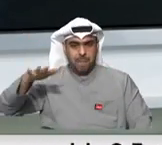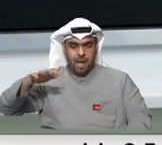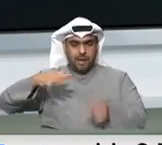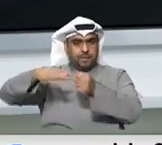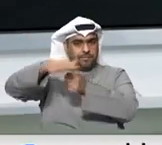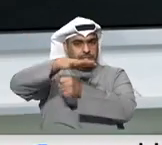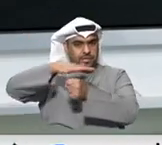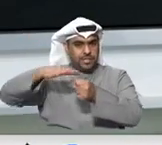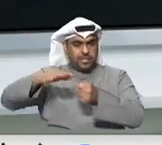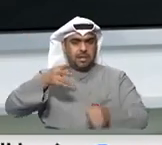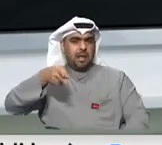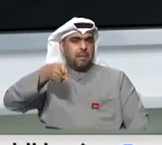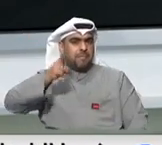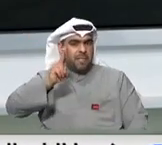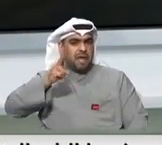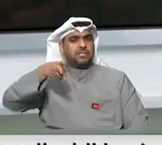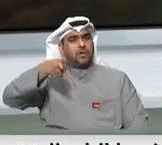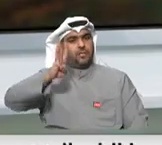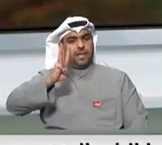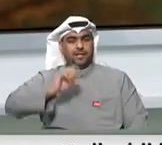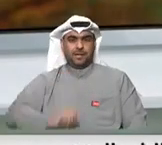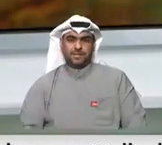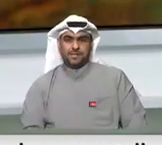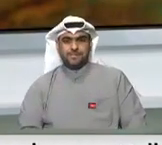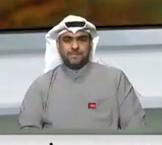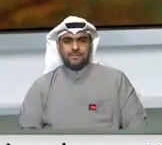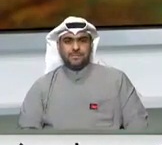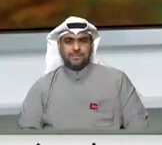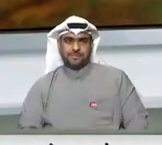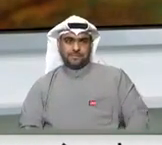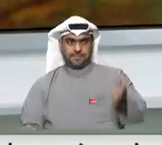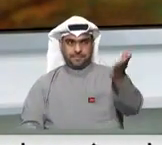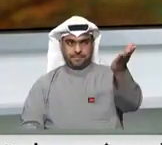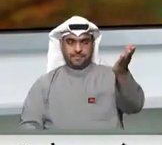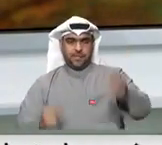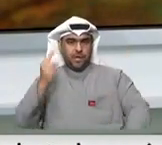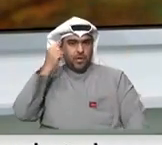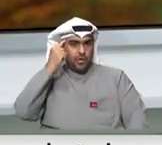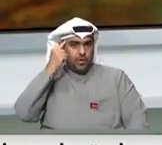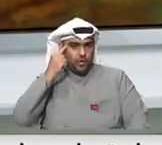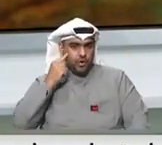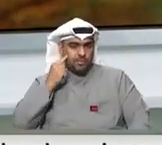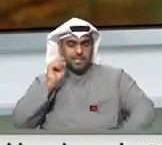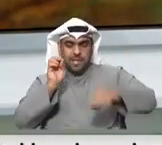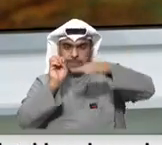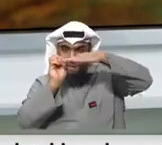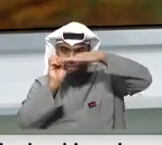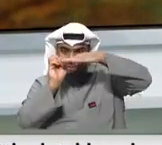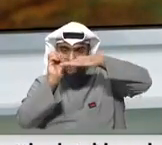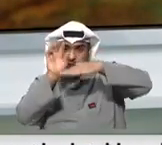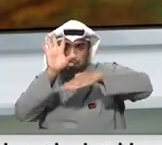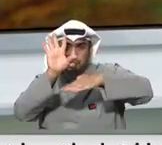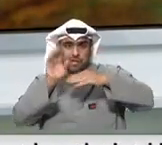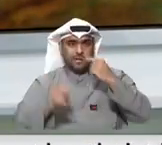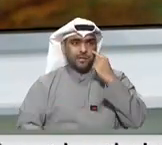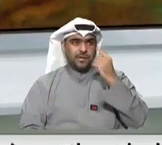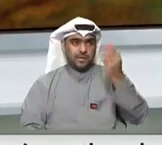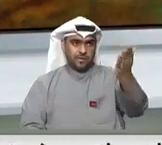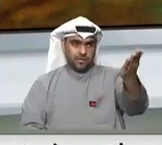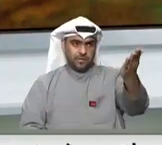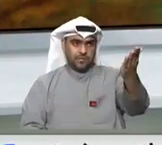ما بين 12 درجة إلى 13 درجة مئوية. أما بالنسبة لساعات الصباح الأولى من نهار يوم الغد ودرجات الحرارة الصغرى